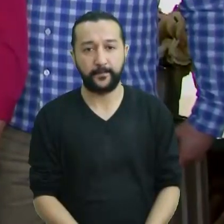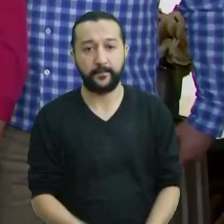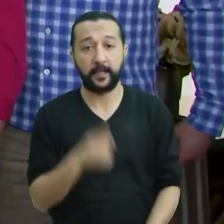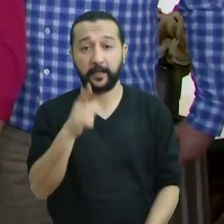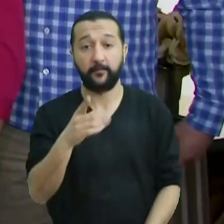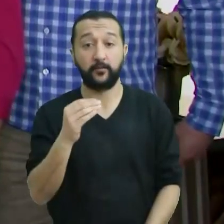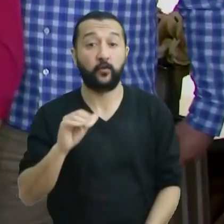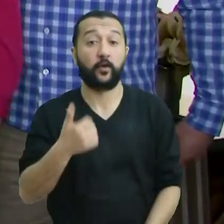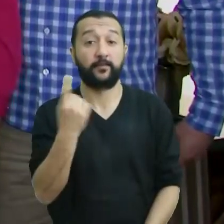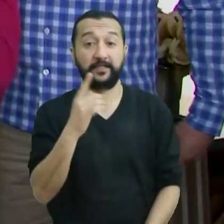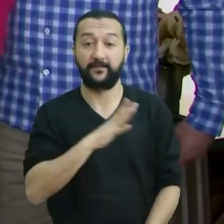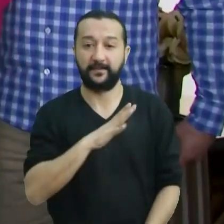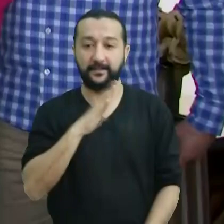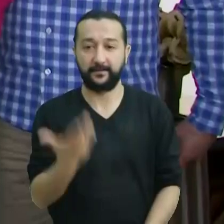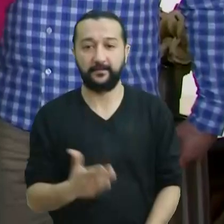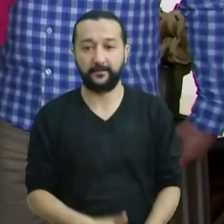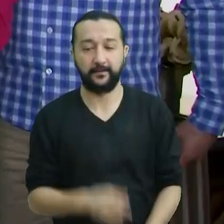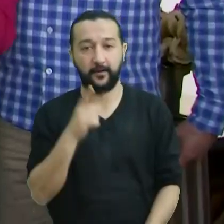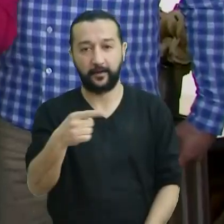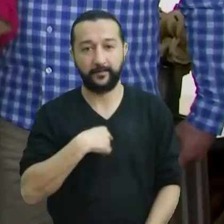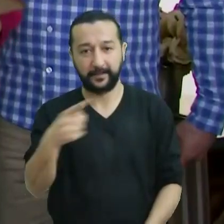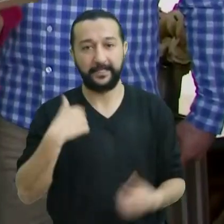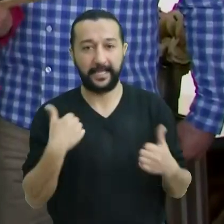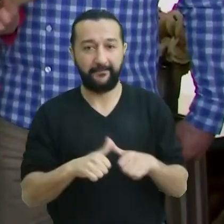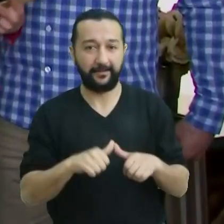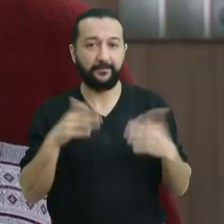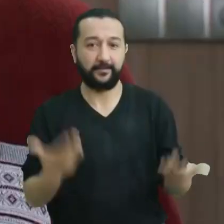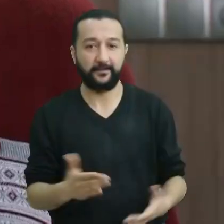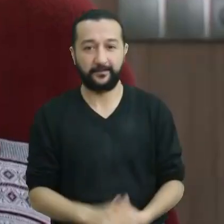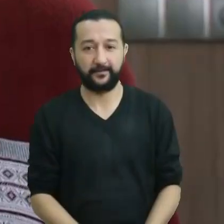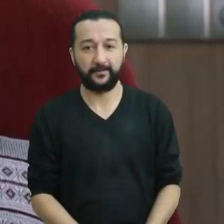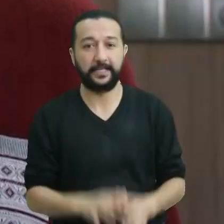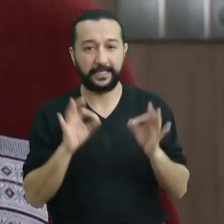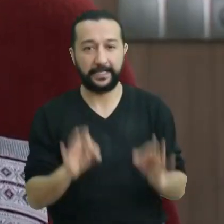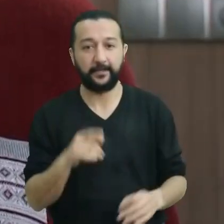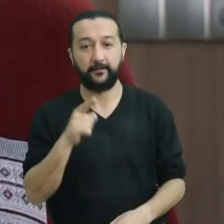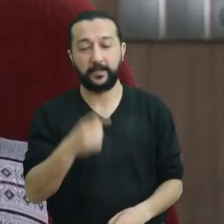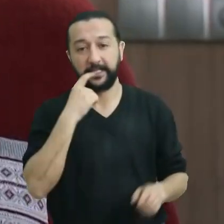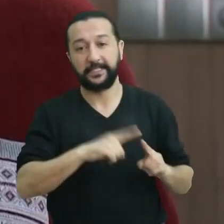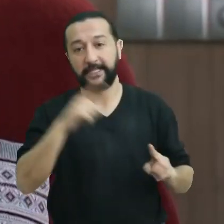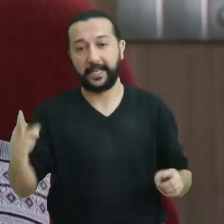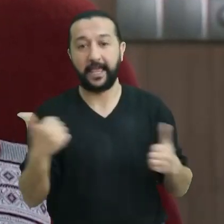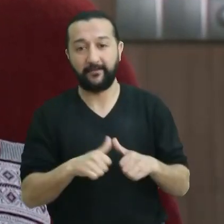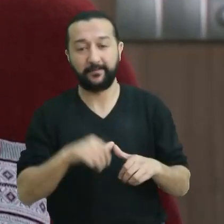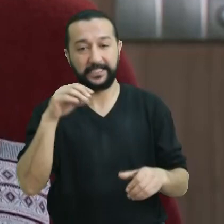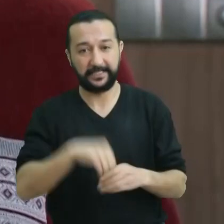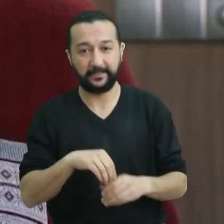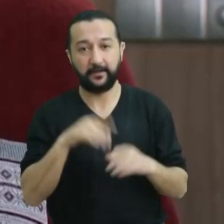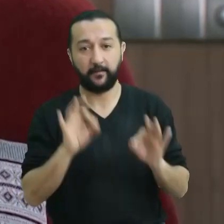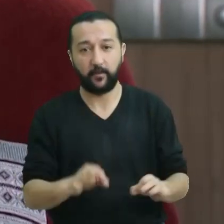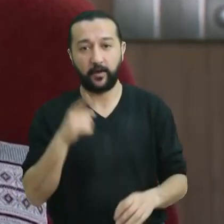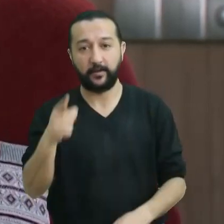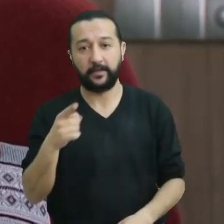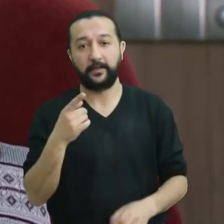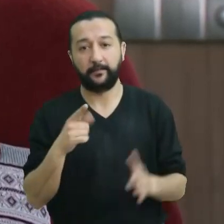Ama bundan daha önemli bir şey var. O da bizim evliliğimiz. Yani bunca yıllık evliliğimizin böyle